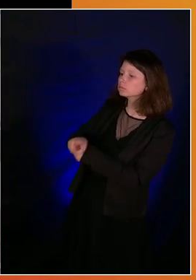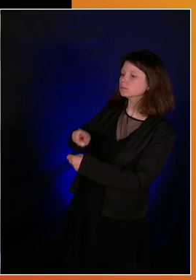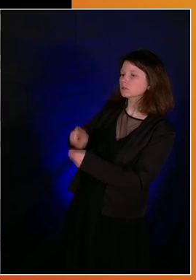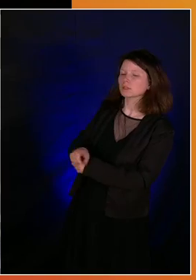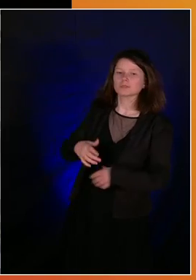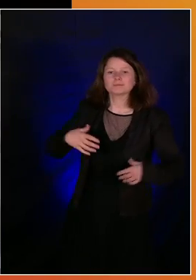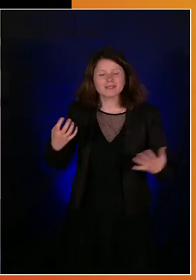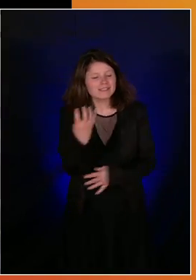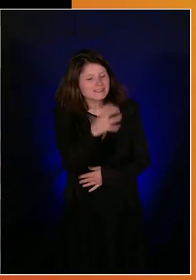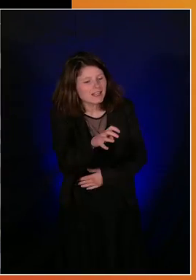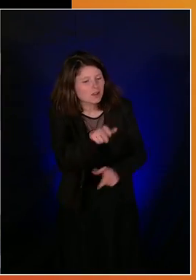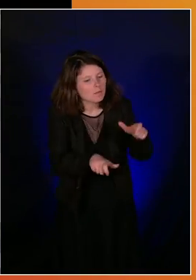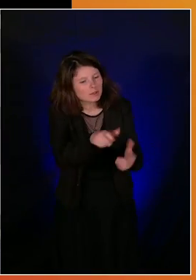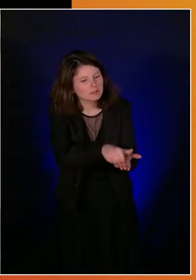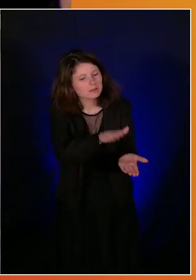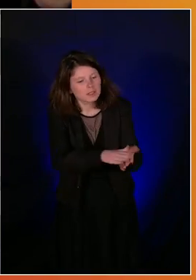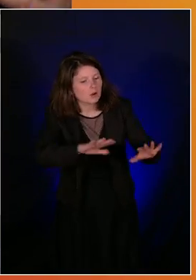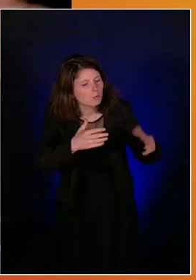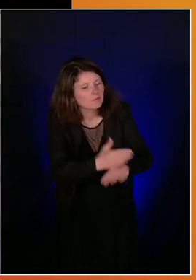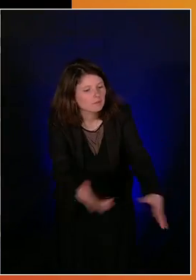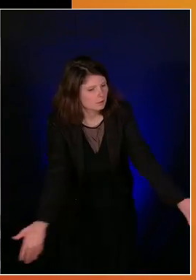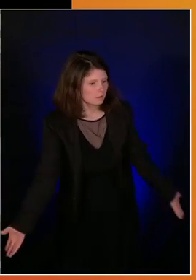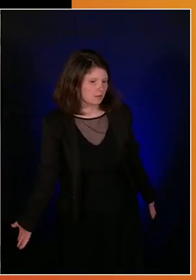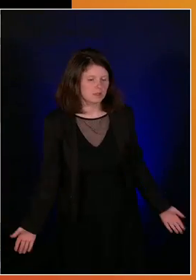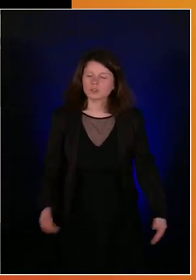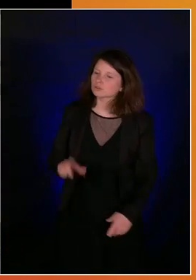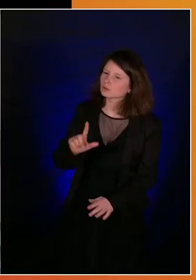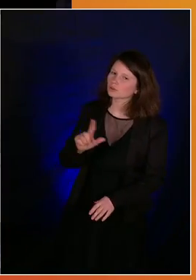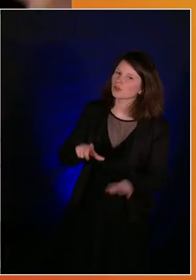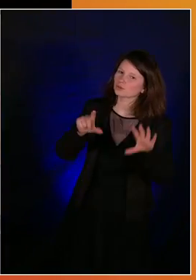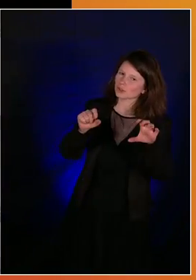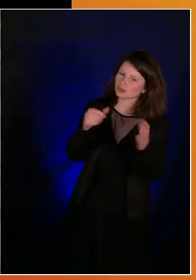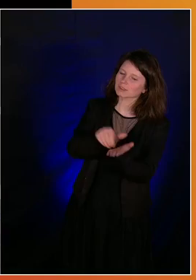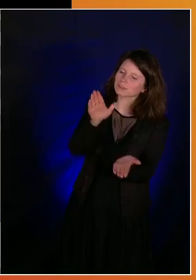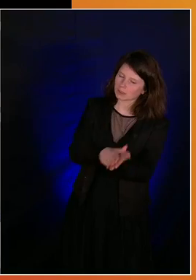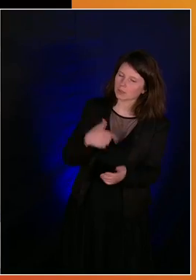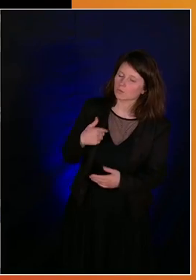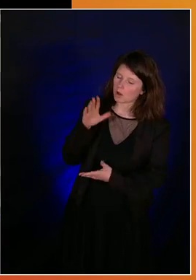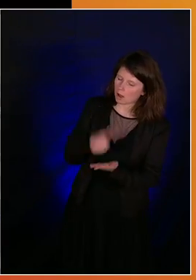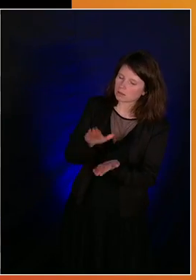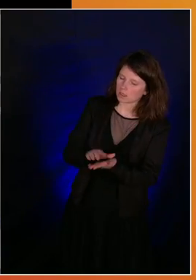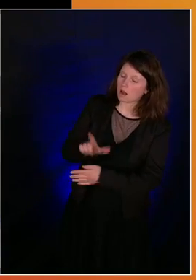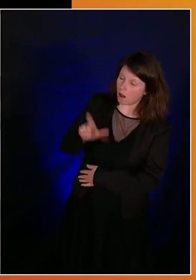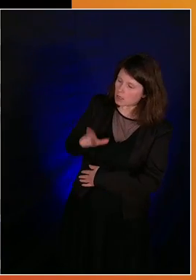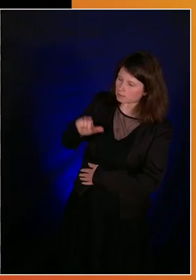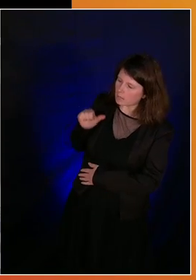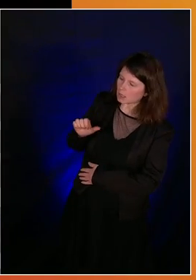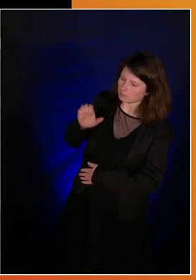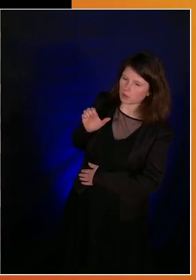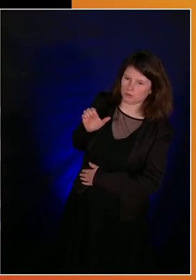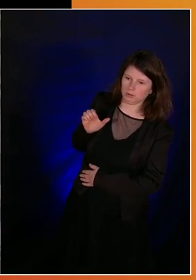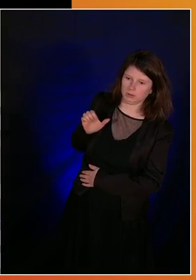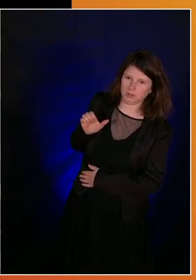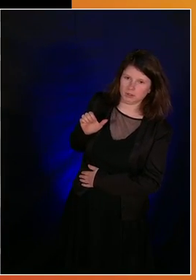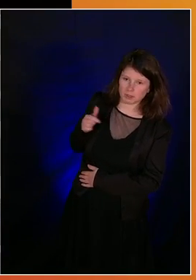400 inscrits pour une journée com 70 inscrits je me suis inscrit lundi mardi mercredi camarade ce matin zéro de la